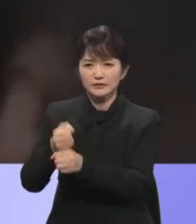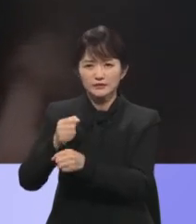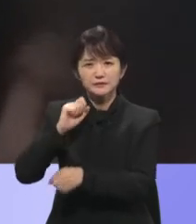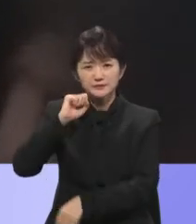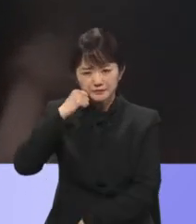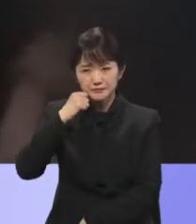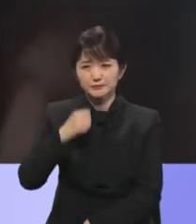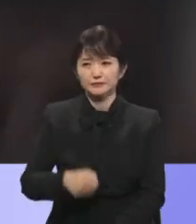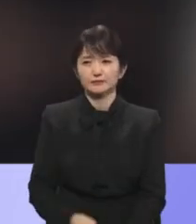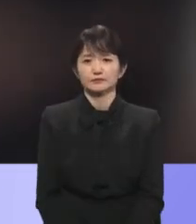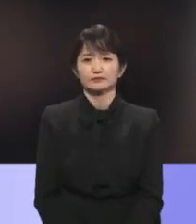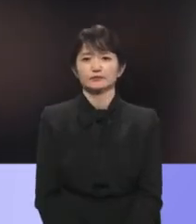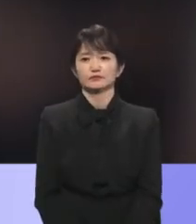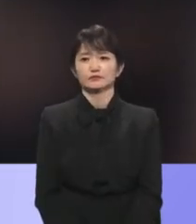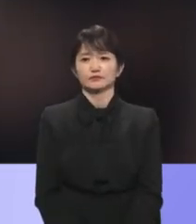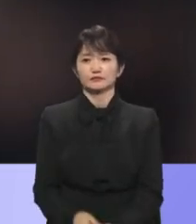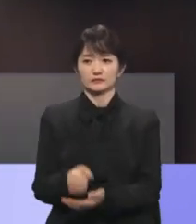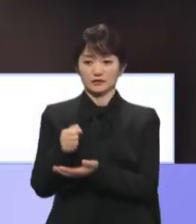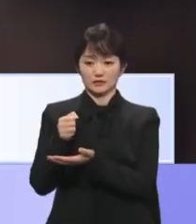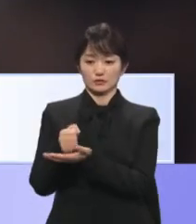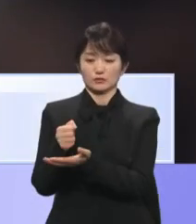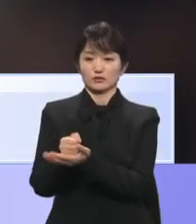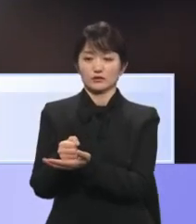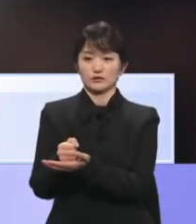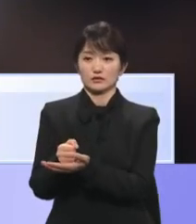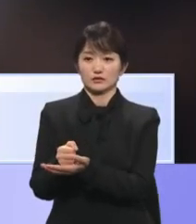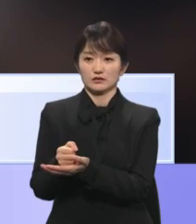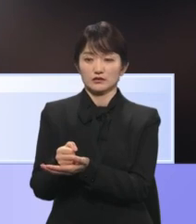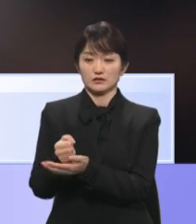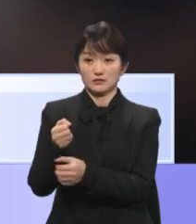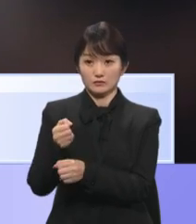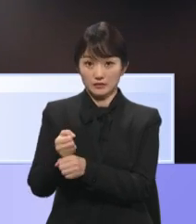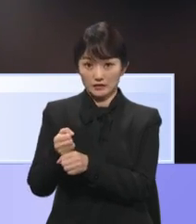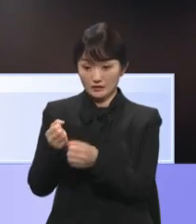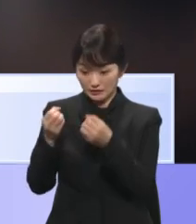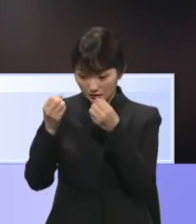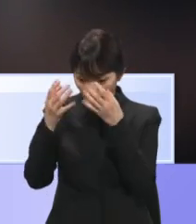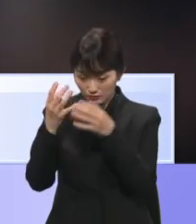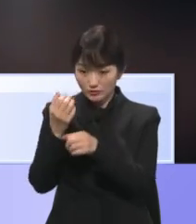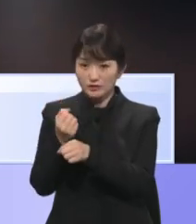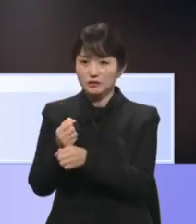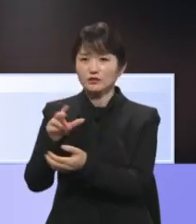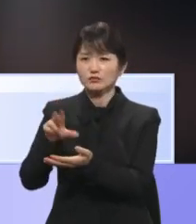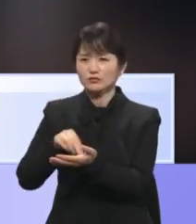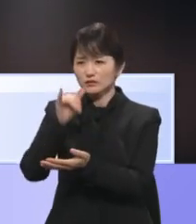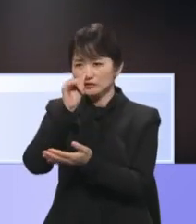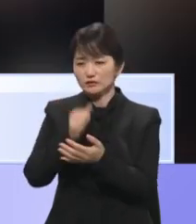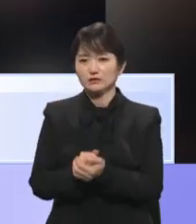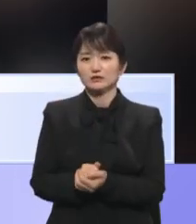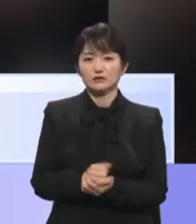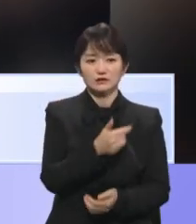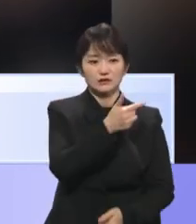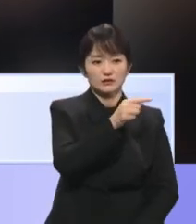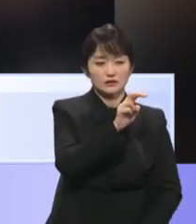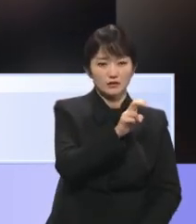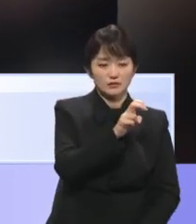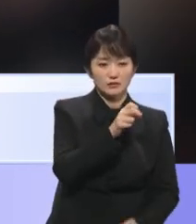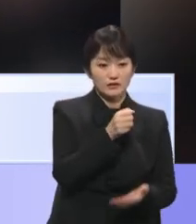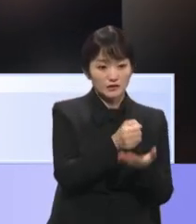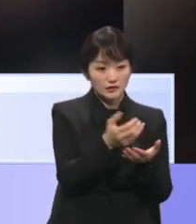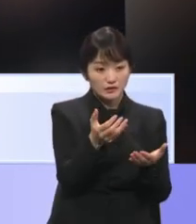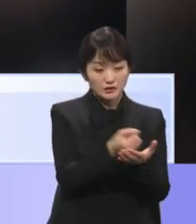겁니다 그러면이 통장 개설을 뭐 새로 했다고 하더라도 문제고 이미 남현희 씨가 가지고 있는 계좌를 썼다고